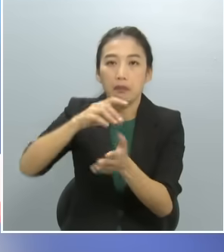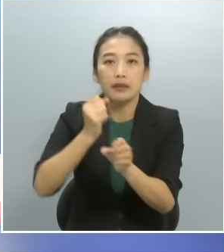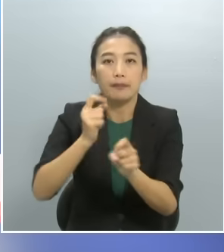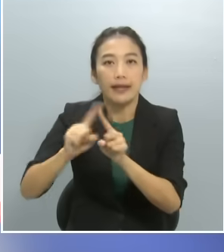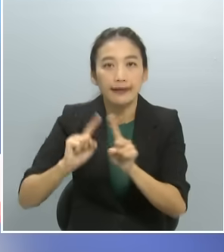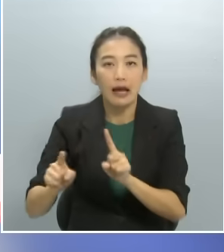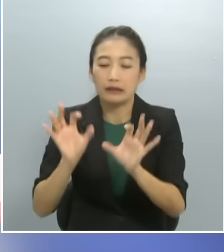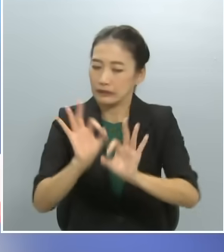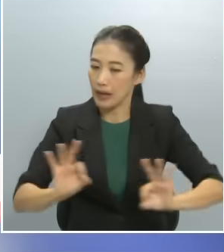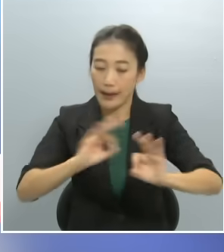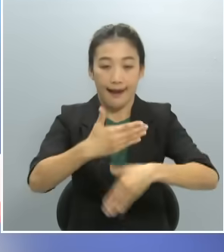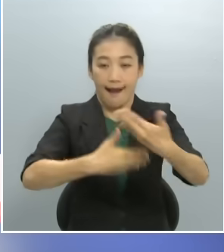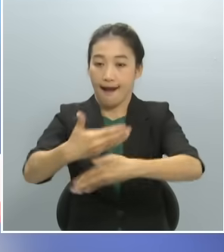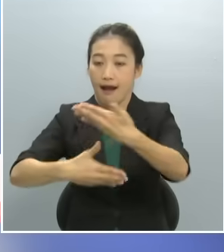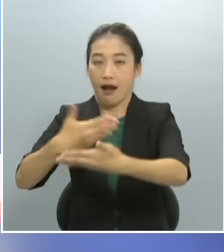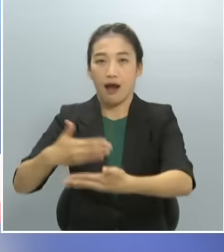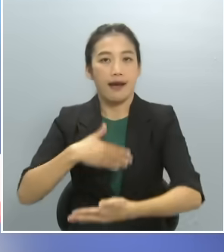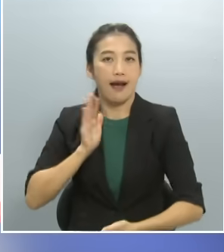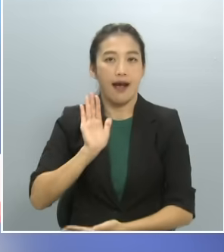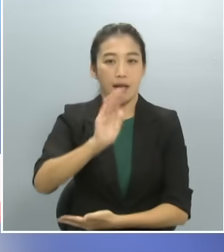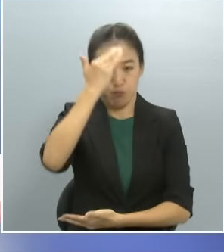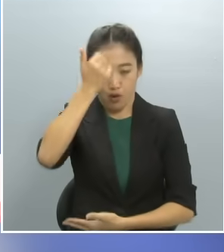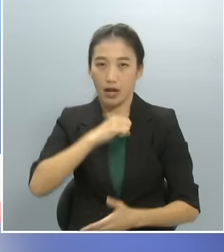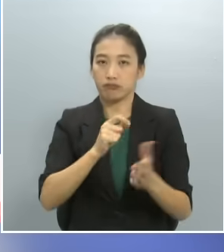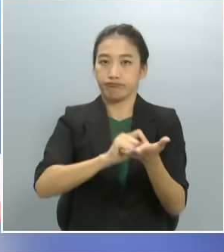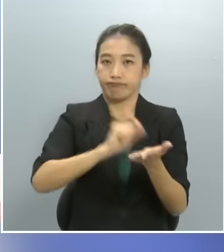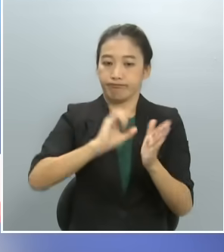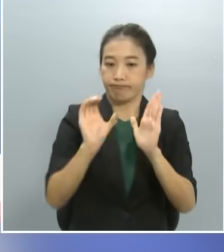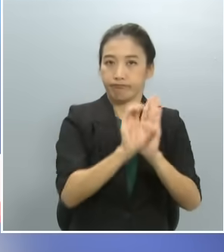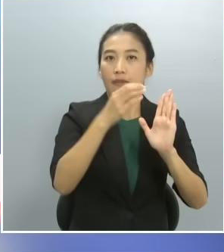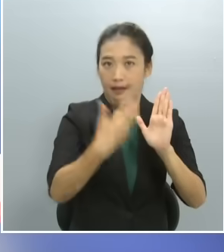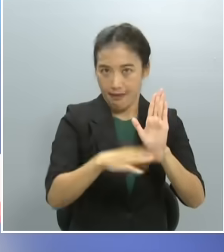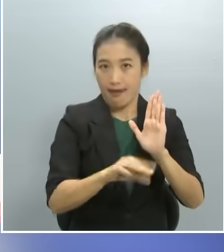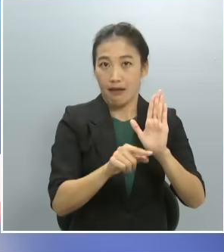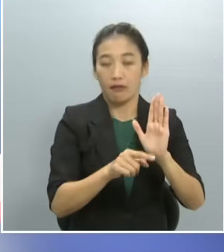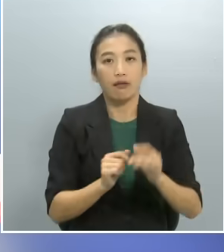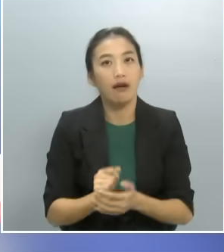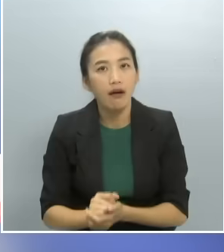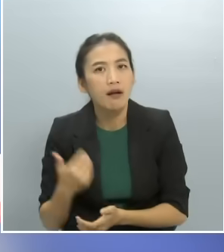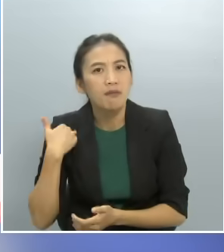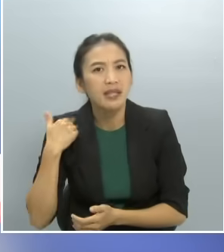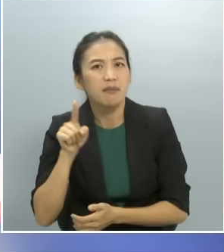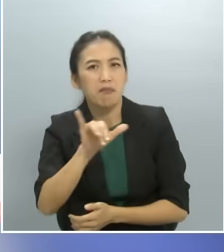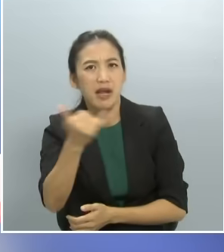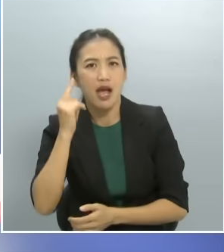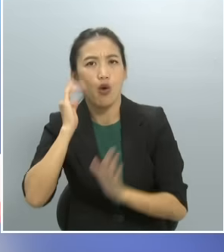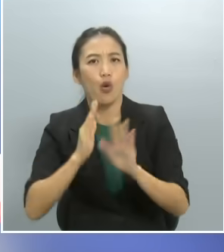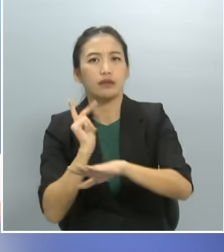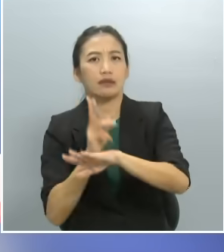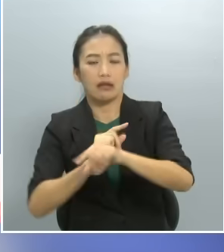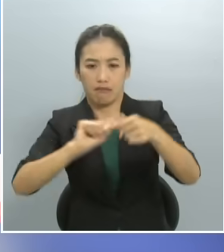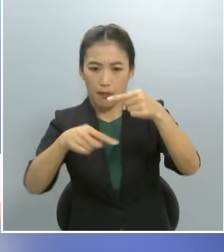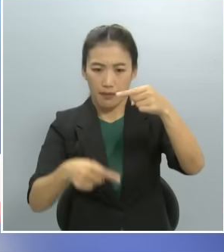ออกไปนะคะชาวเน็ตเข้ามาแสดงความคิดเห็นนะคะส่วนใหญ่ก็ตั้งคำถามว่าแล้วถ้าร้านอื่นขายเมนูคล้ายๆกันแบบนี้